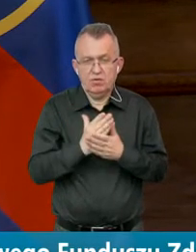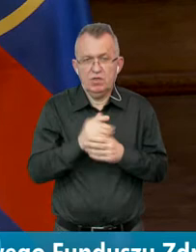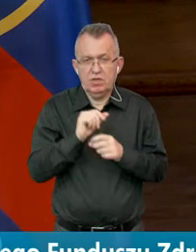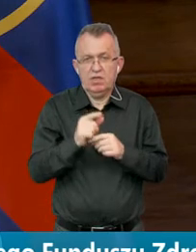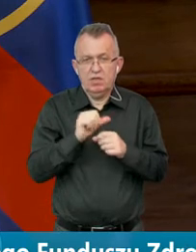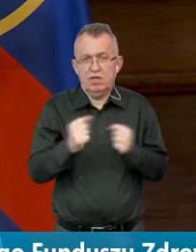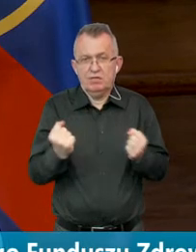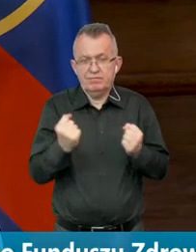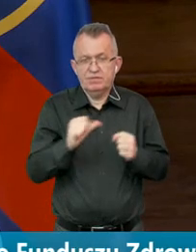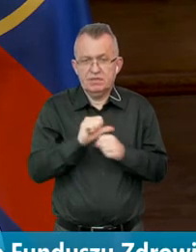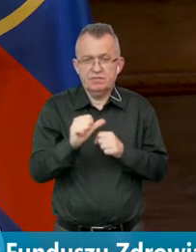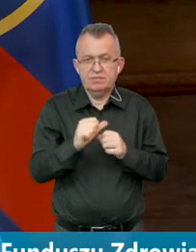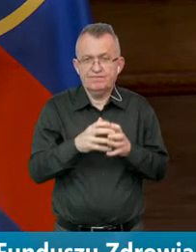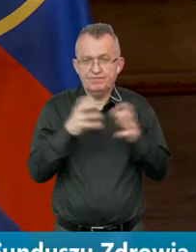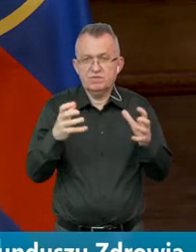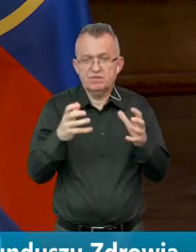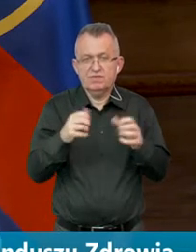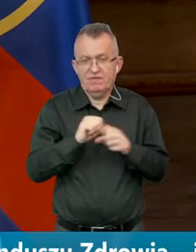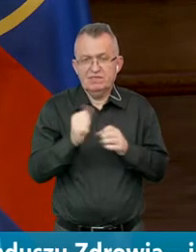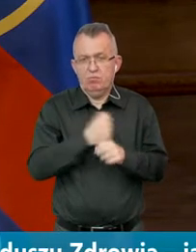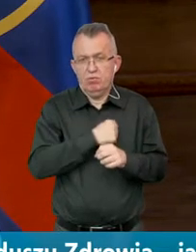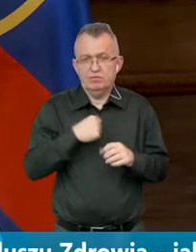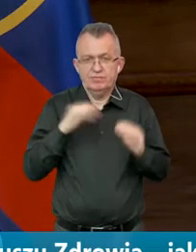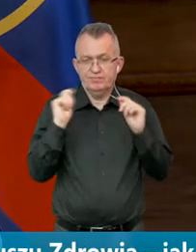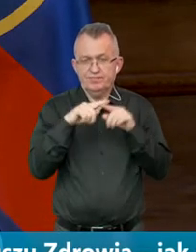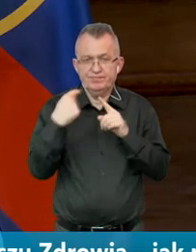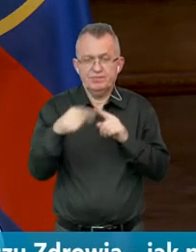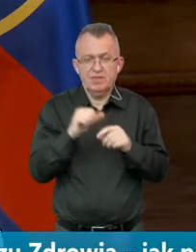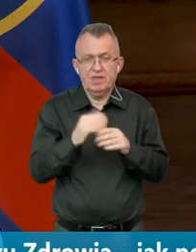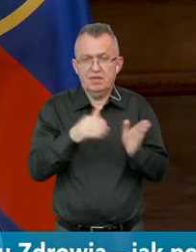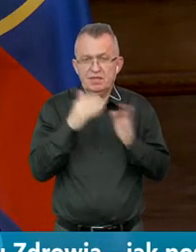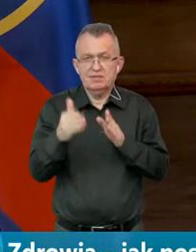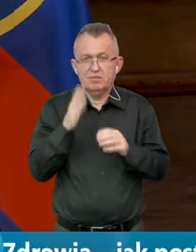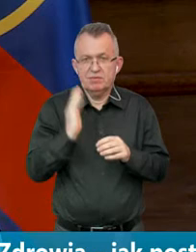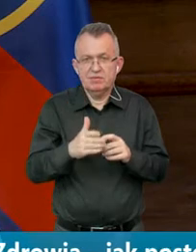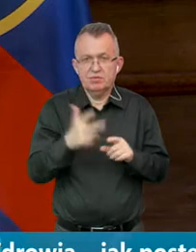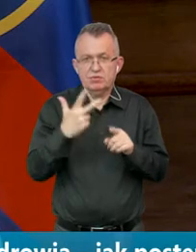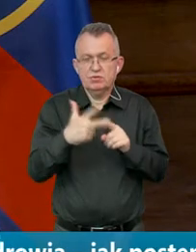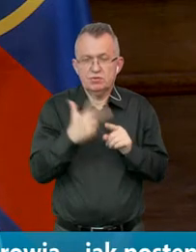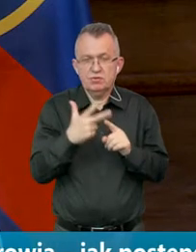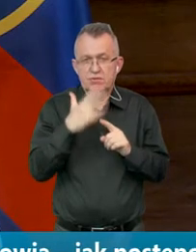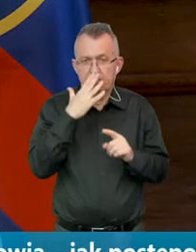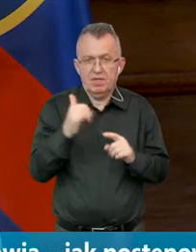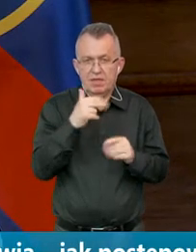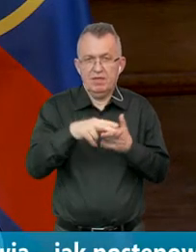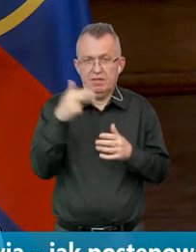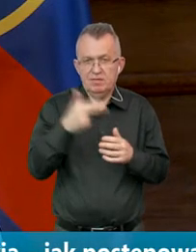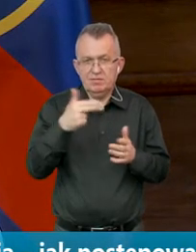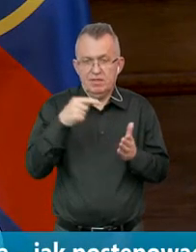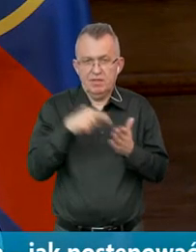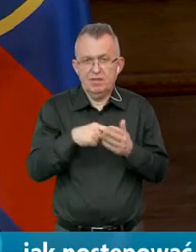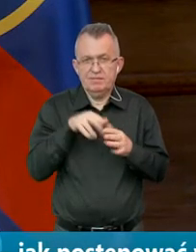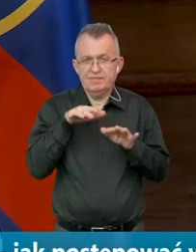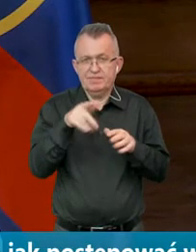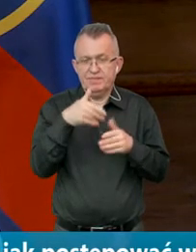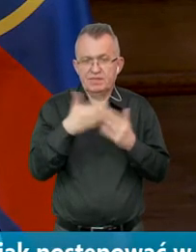nabrała wymiaru ogólnopolskiego. Kolejna taka akcja czeka nas 30 maja w niedzielę na Jasnych